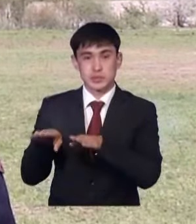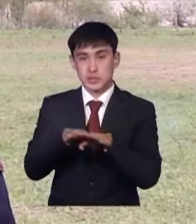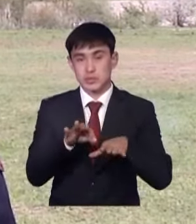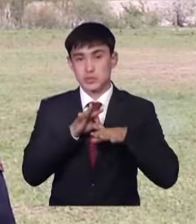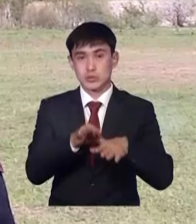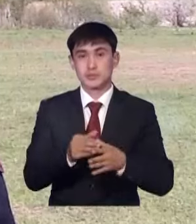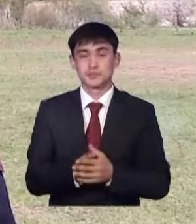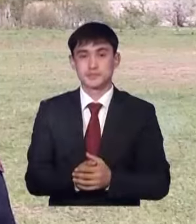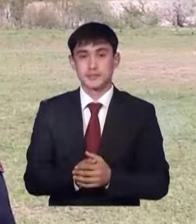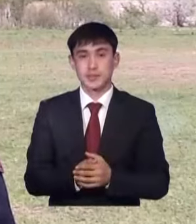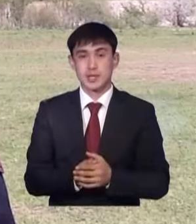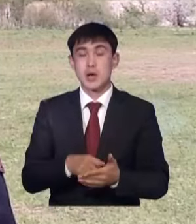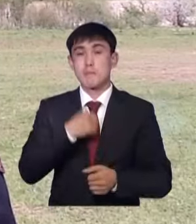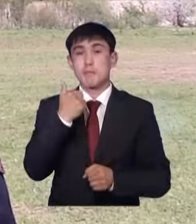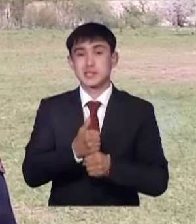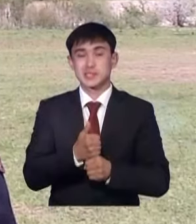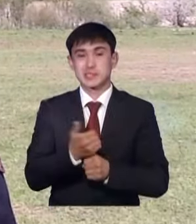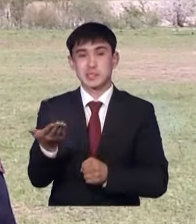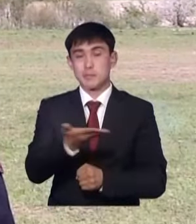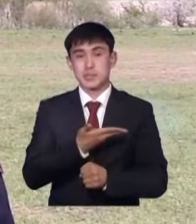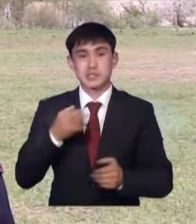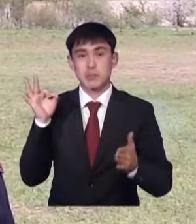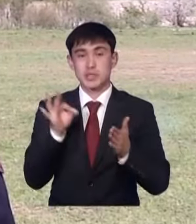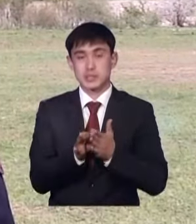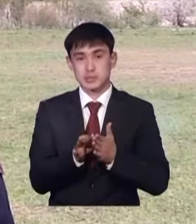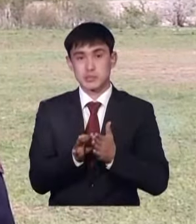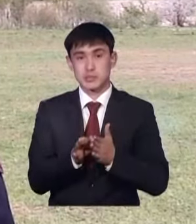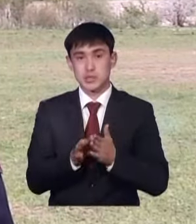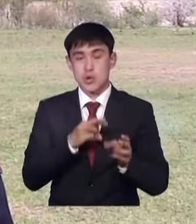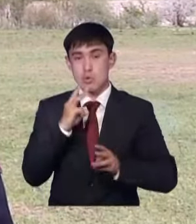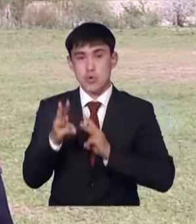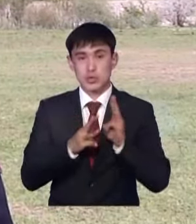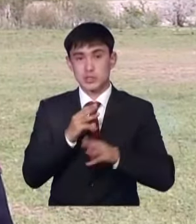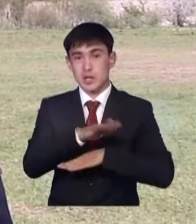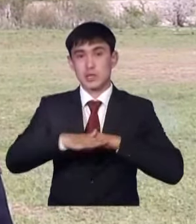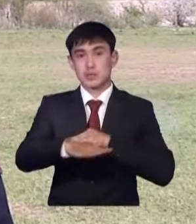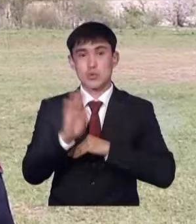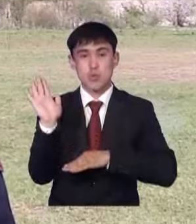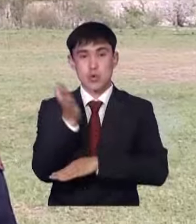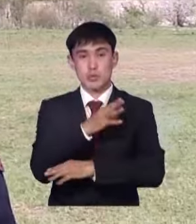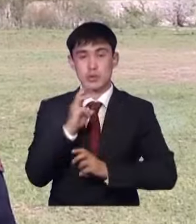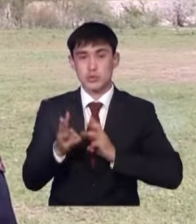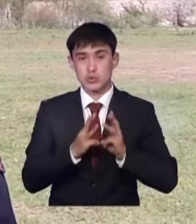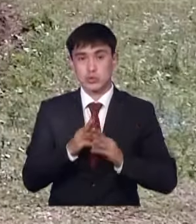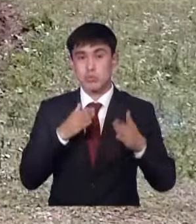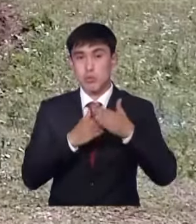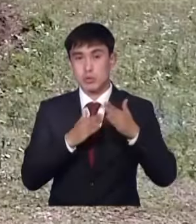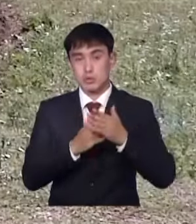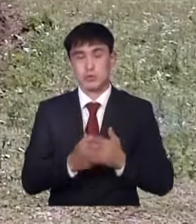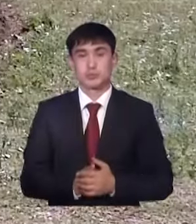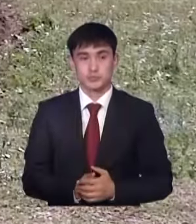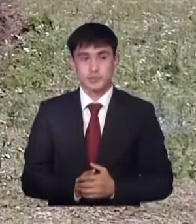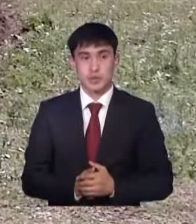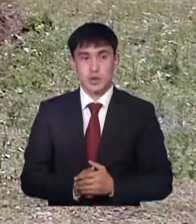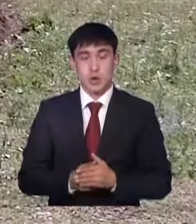өтті. Енді ең бастысы біздің мақсатымыз өрт, дала өртін, орман өртін болдырмау.